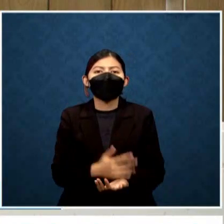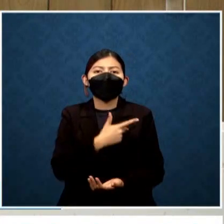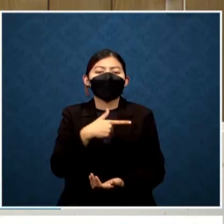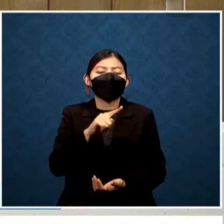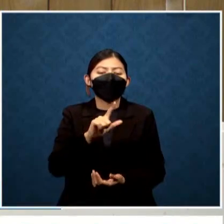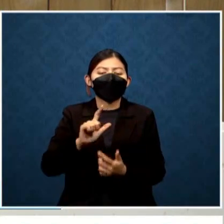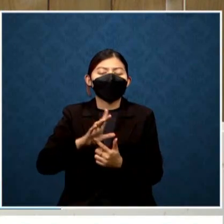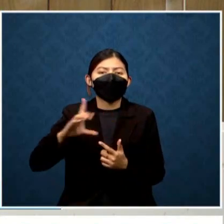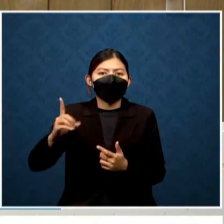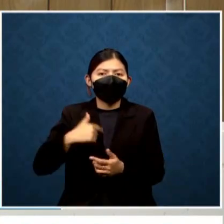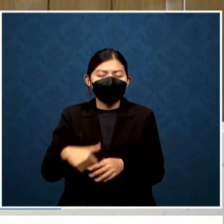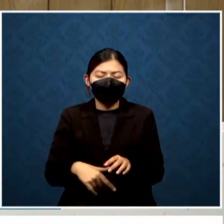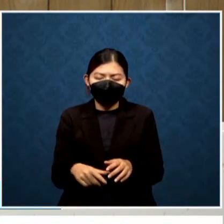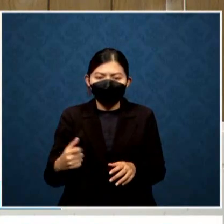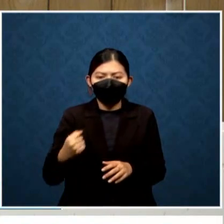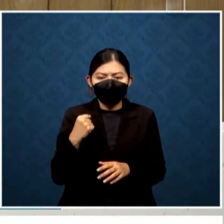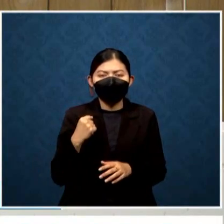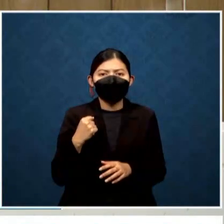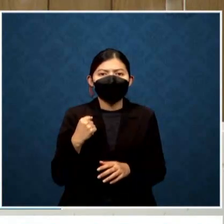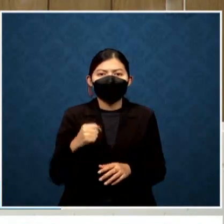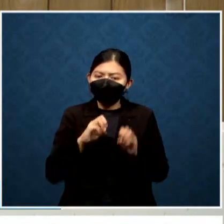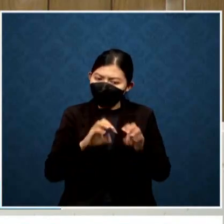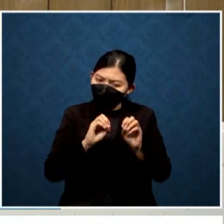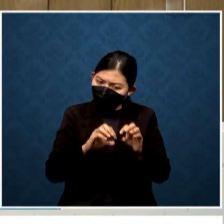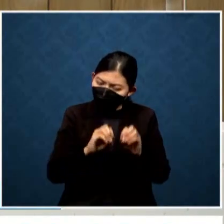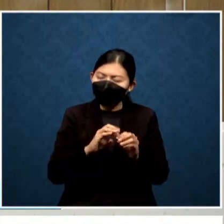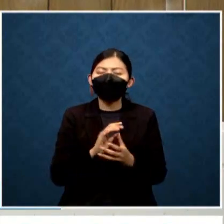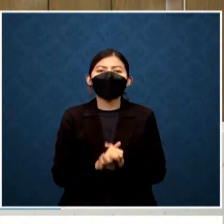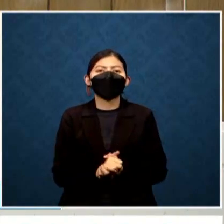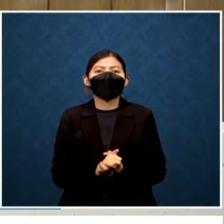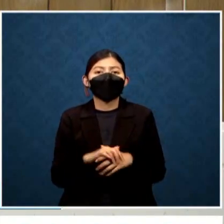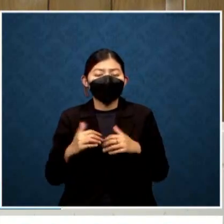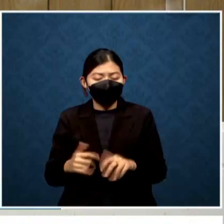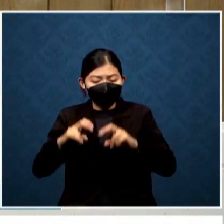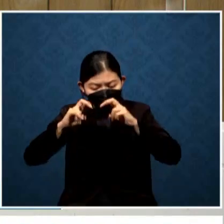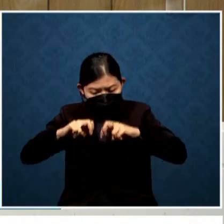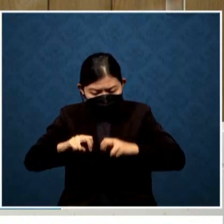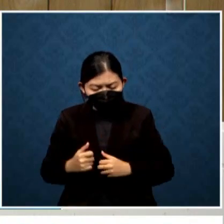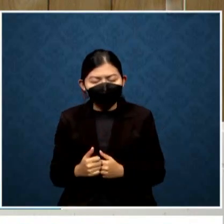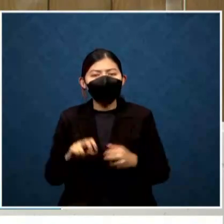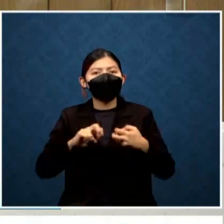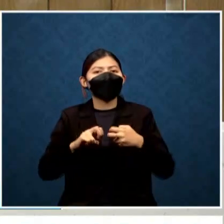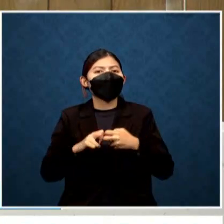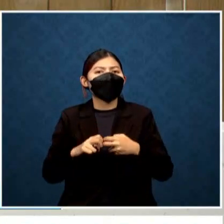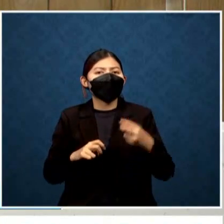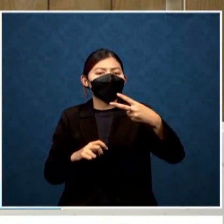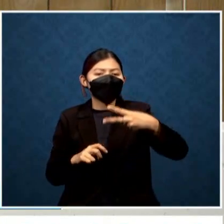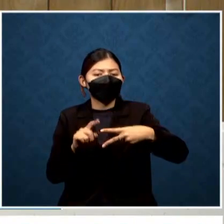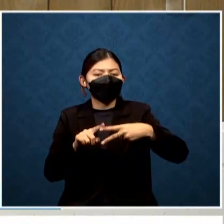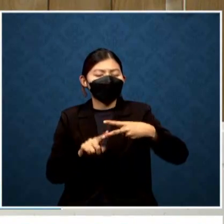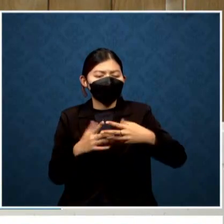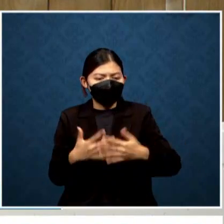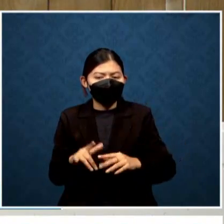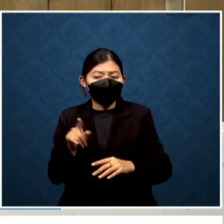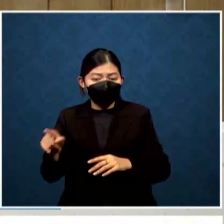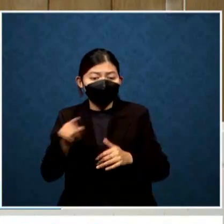ดขันไปนะครับมาวิเคราะห์ดูว่าทั้งสองกรณีที่เกิดขึ้นแล้วผมได้สั่งสอบสวนไปเนี่ยถ